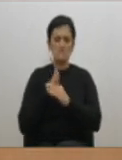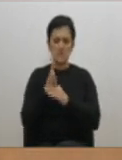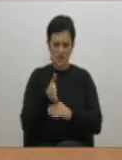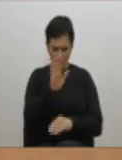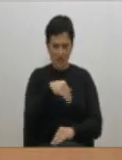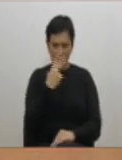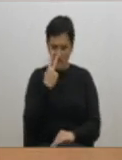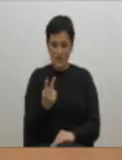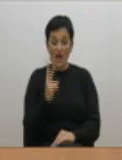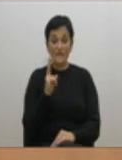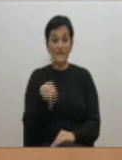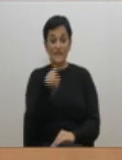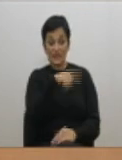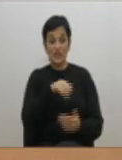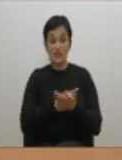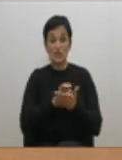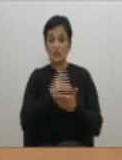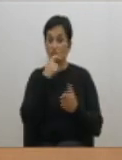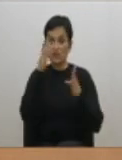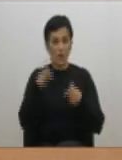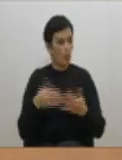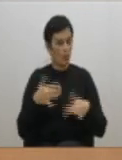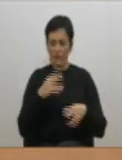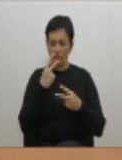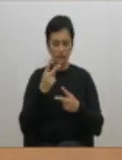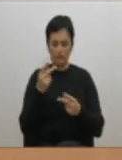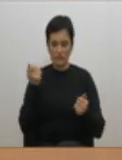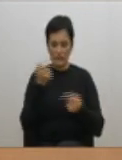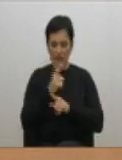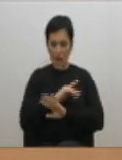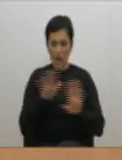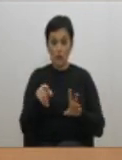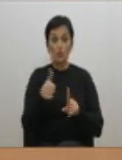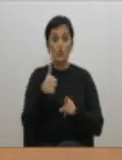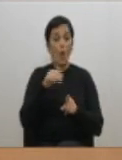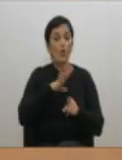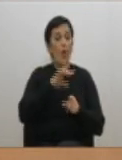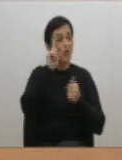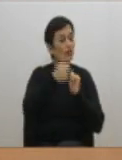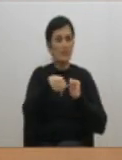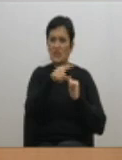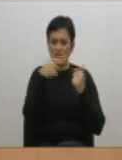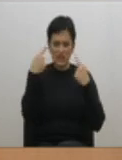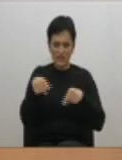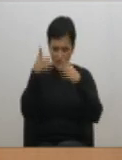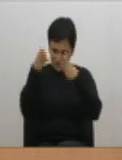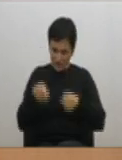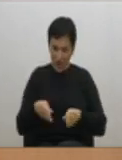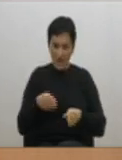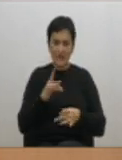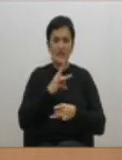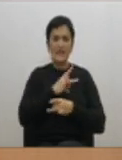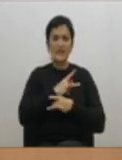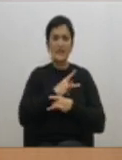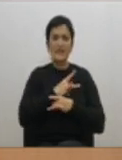ვინც იცნობდით მიხეილ სააკაშვილს, ვეღარ იცნობთ. ვისაც გახსოვთ როგორი იყო, სულ სხვანაირი დაგხვდებათ. თეთრი